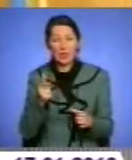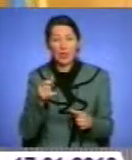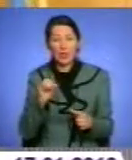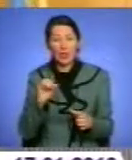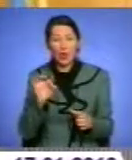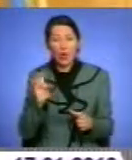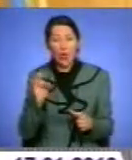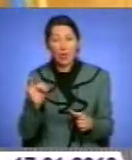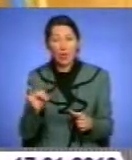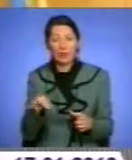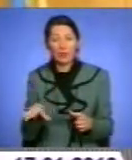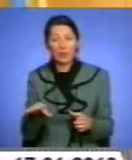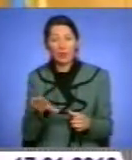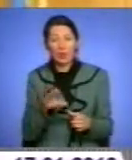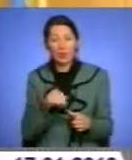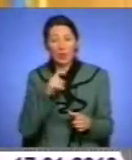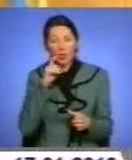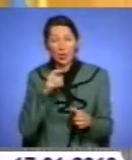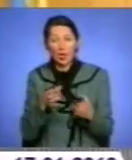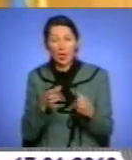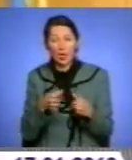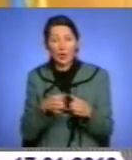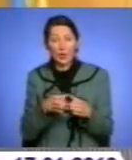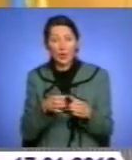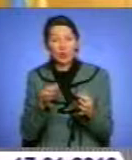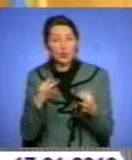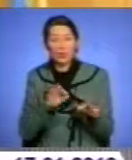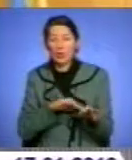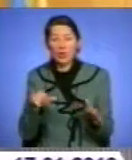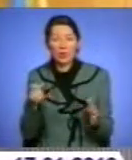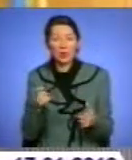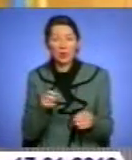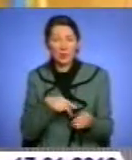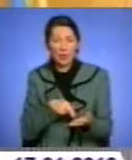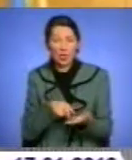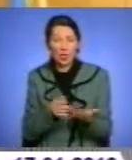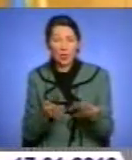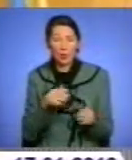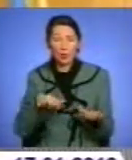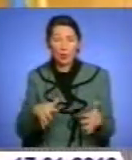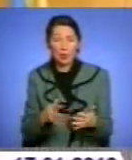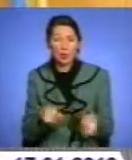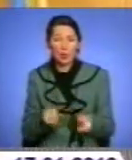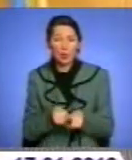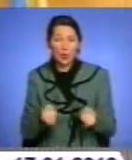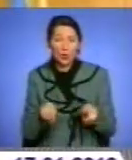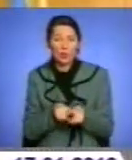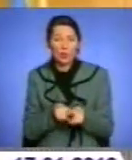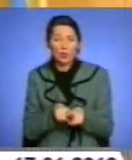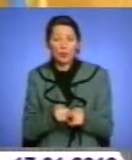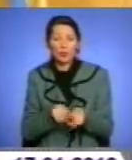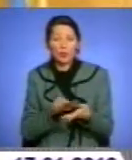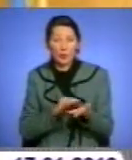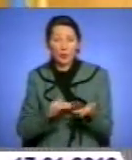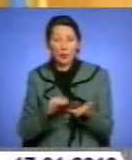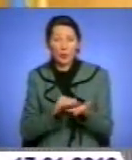представники партії Всеукраїнського об'єднання «Свобода» не з'явилися, просто, мабуть, стомились від одного і того самого одноманіття, я би так сказав,